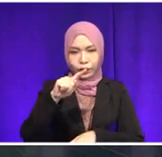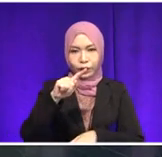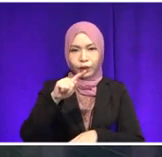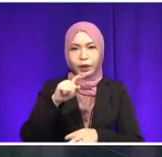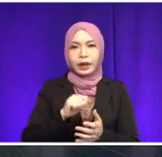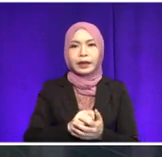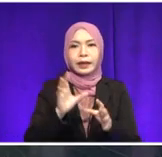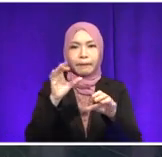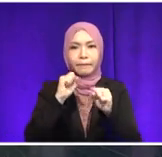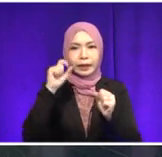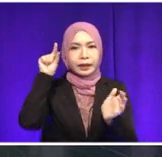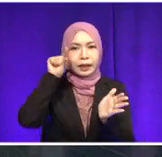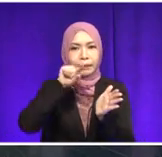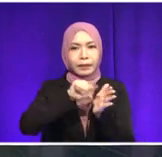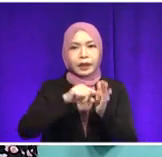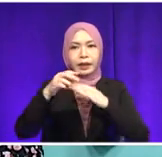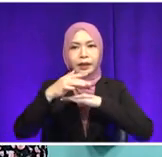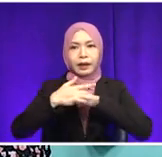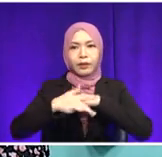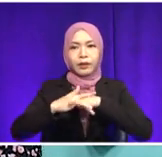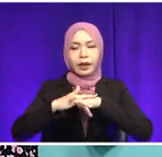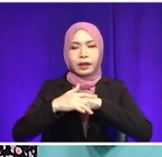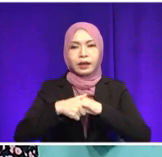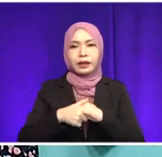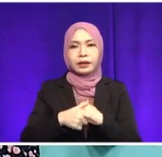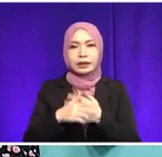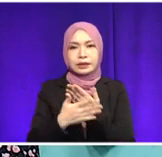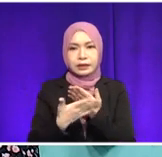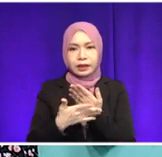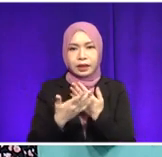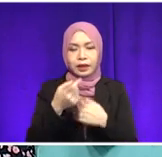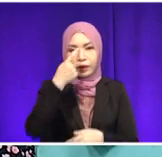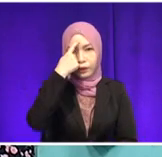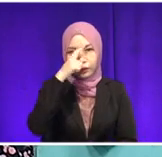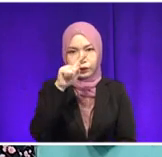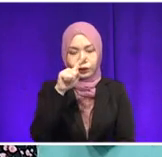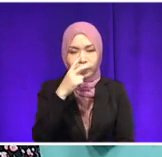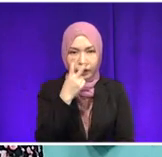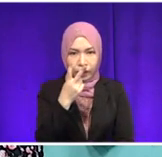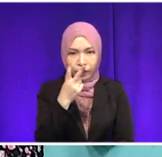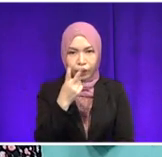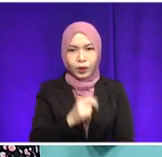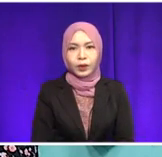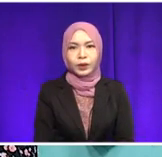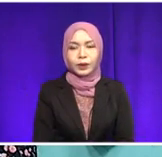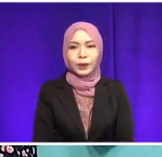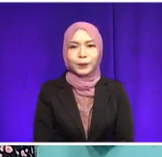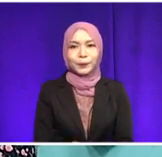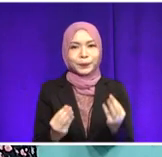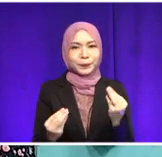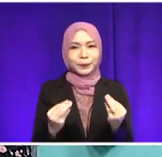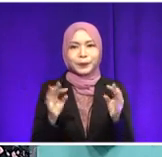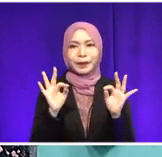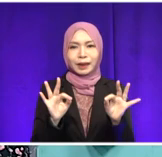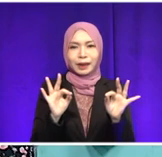bila melihat pada muka mereka belum nampak lagi hasil akhirnya jadi kita akan dapat demo Cup kita akan pergi kepada model dan